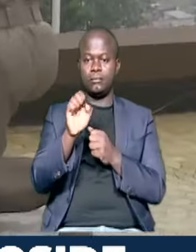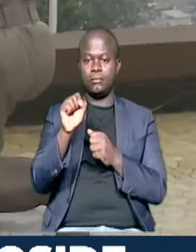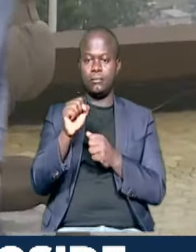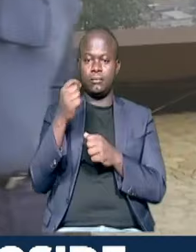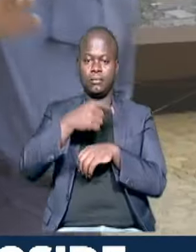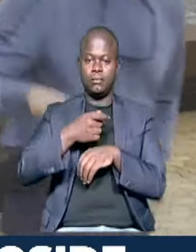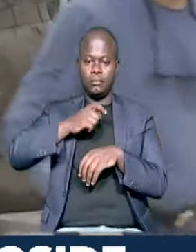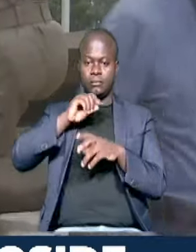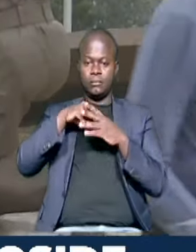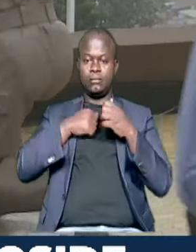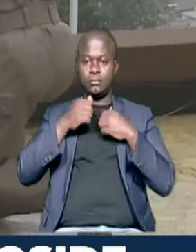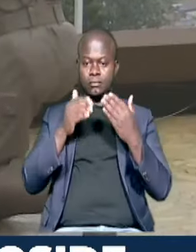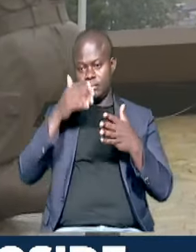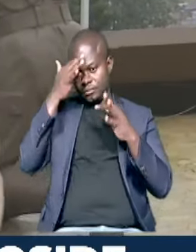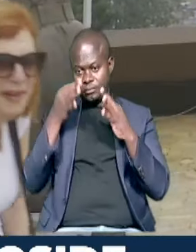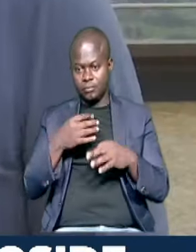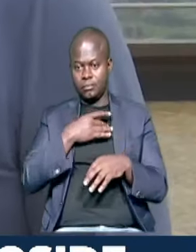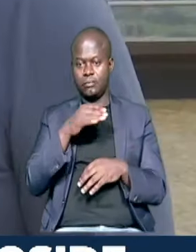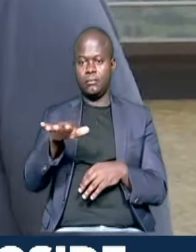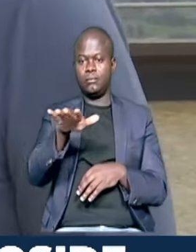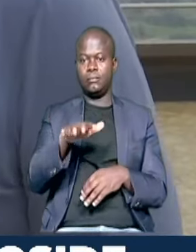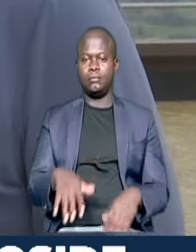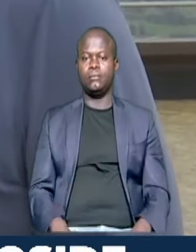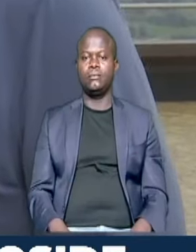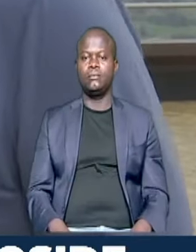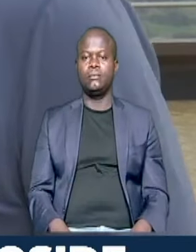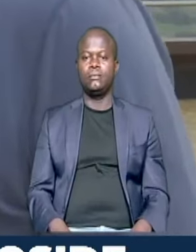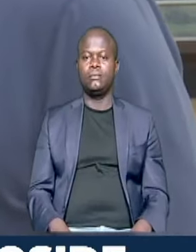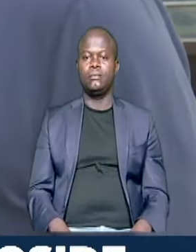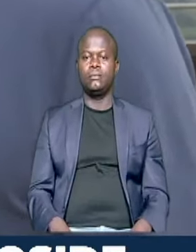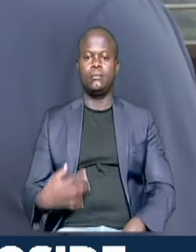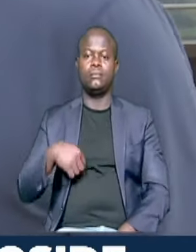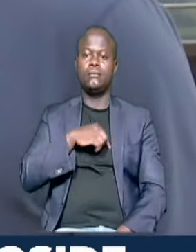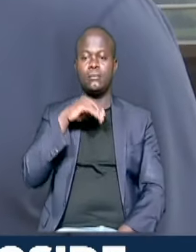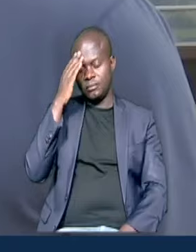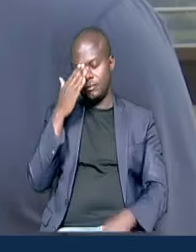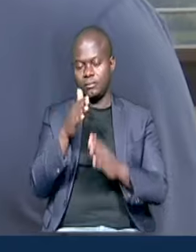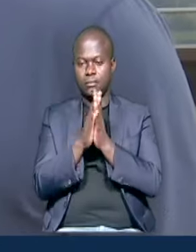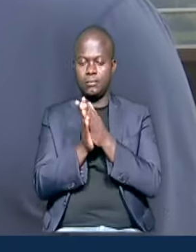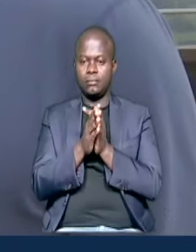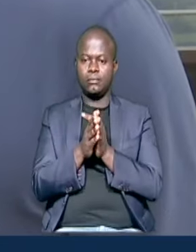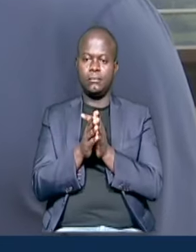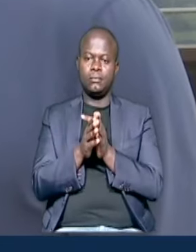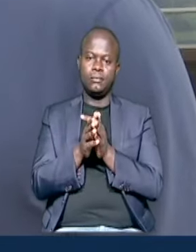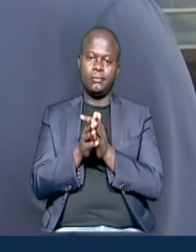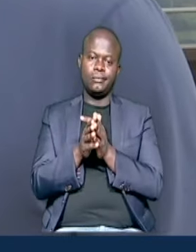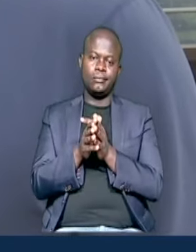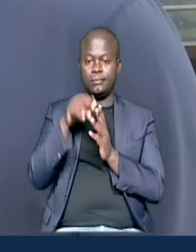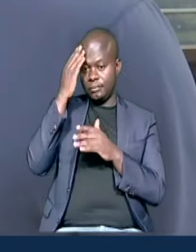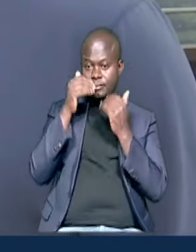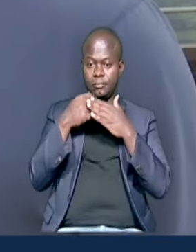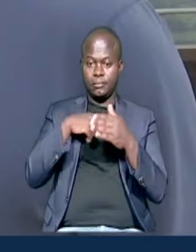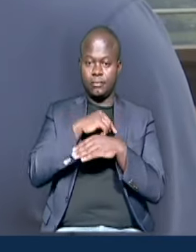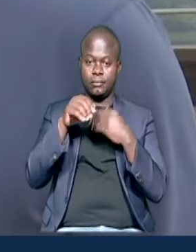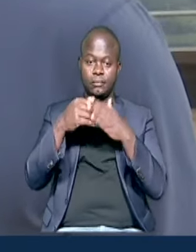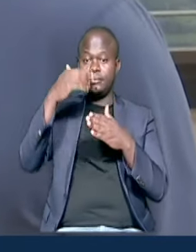w'intwari wasanze bari mu Rwanda bahitamo gusura iyi ngoro. We need to know history. We were at the genocide. Turifuza kumenya amateka kuko twari